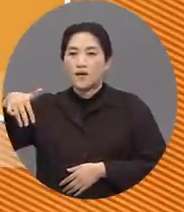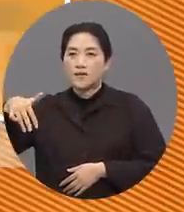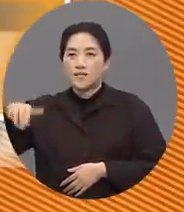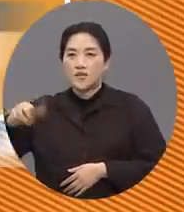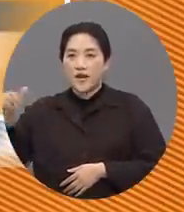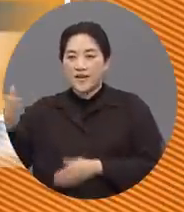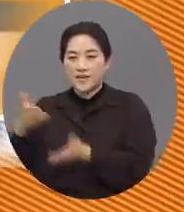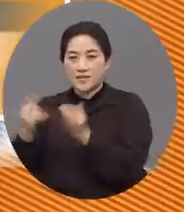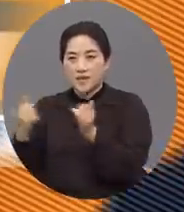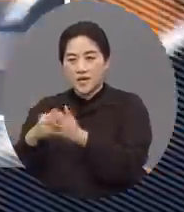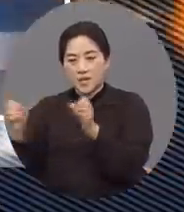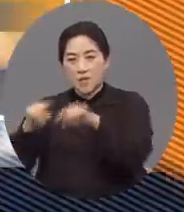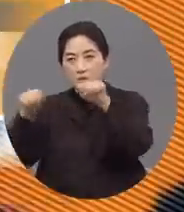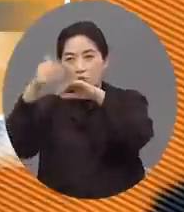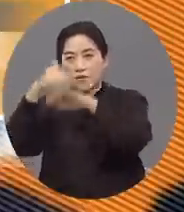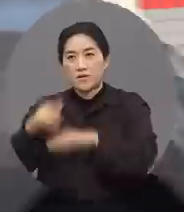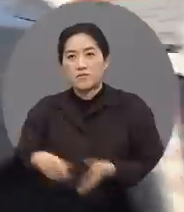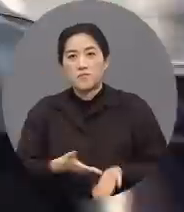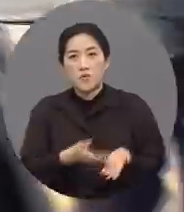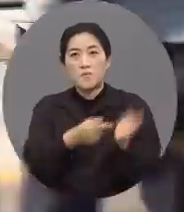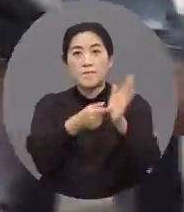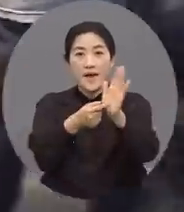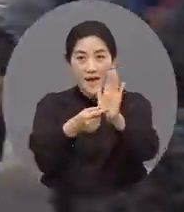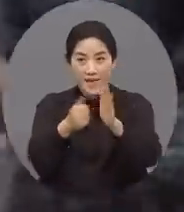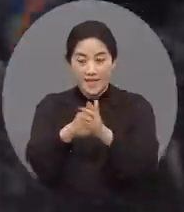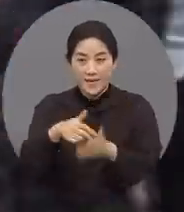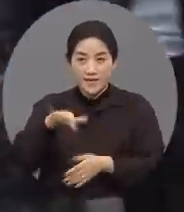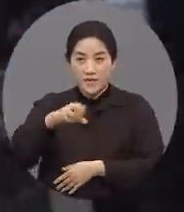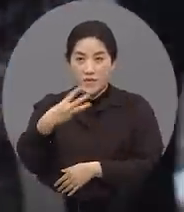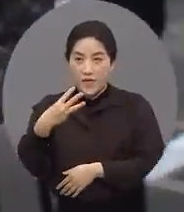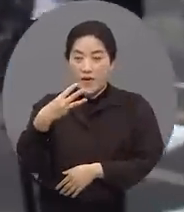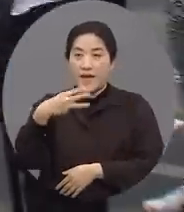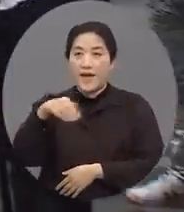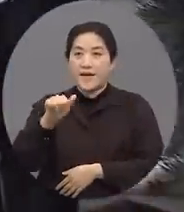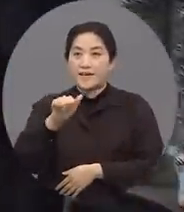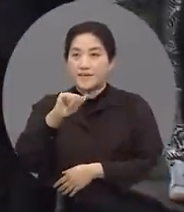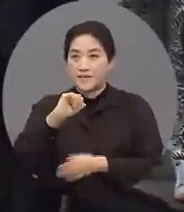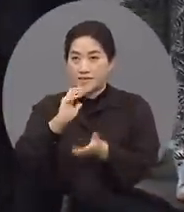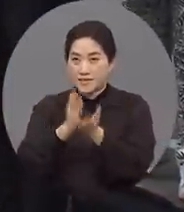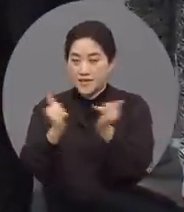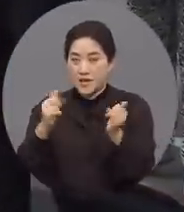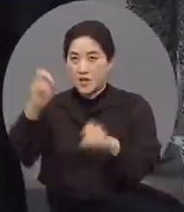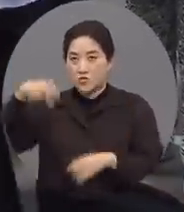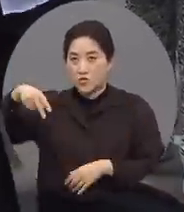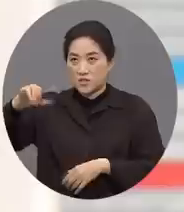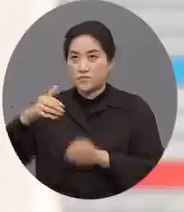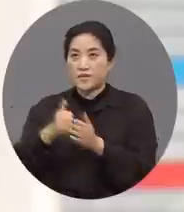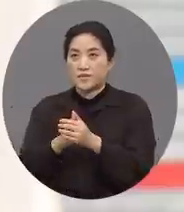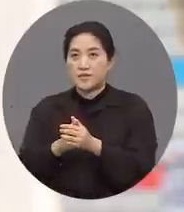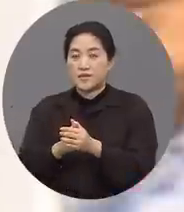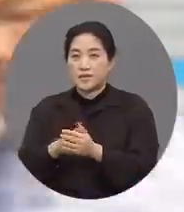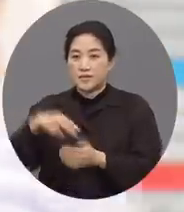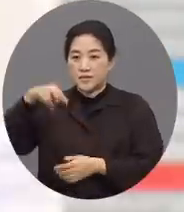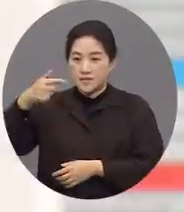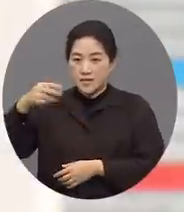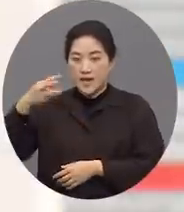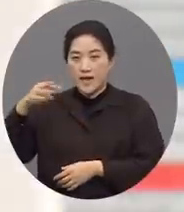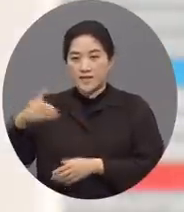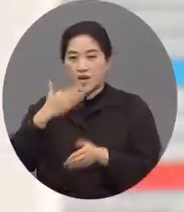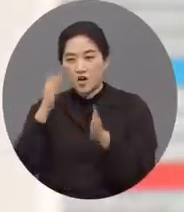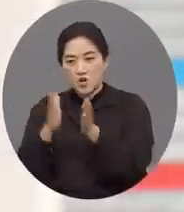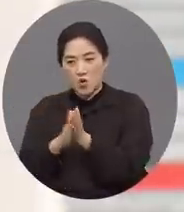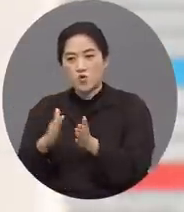대화 녹취 내용을 보도했습니다. 채널A 기자가 유시민 전 노무현재단 이사장의 신라젠 연루 의혹